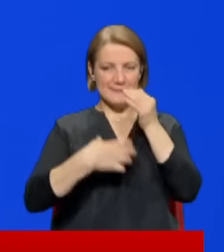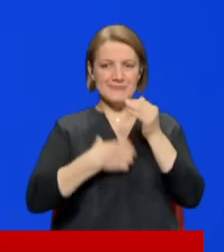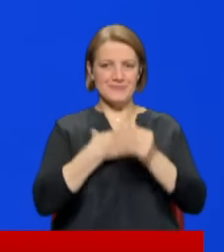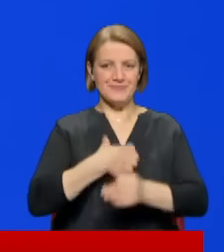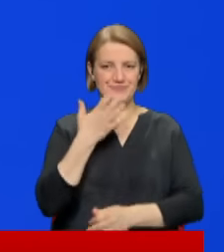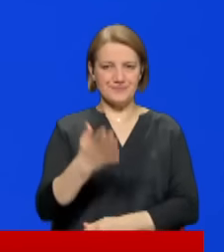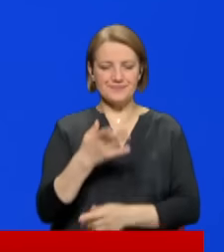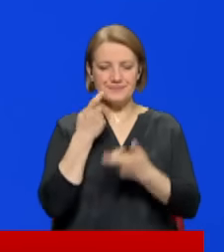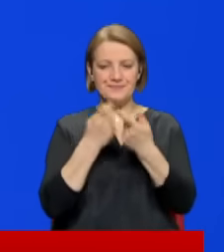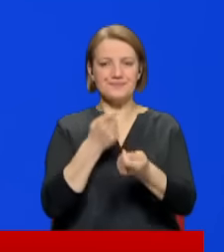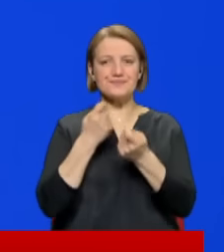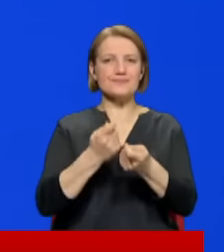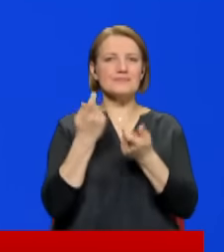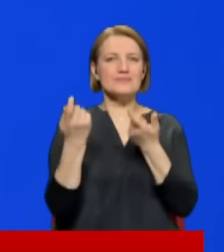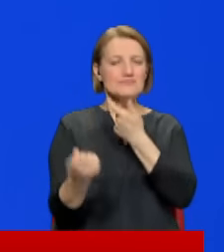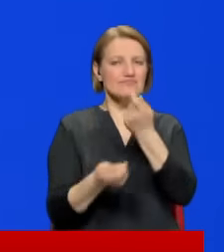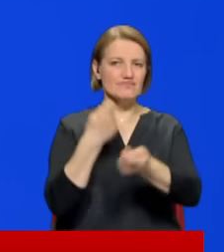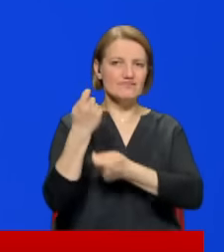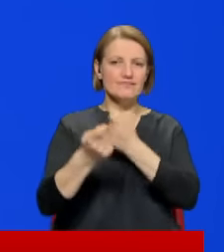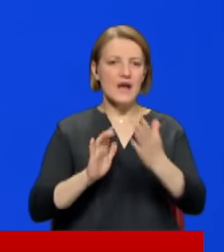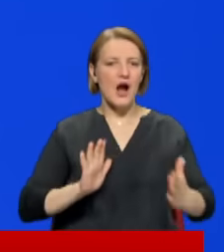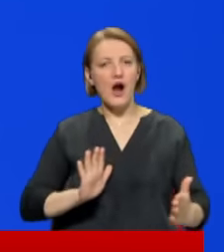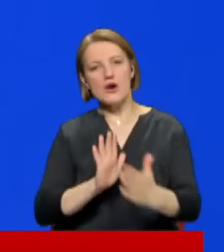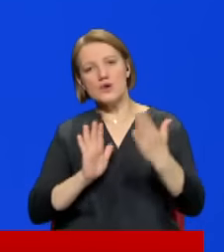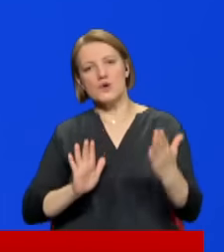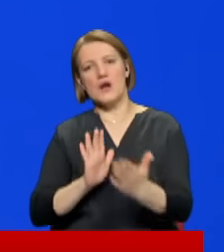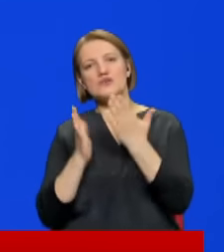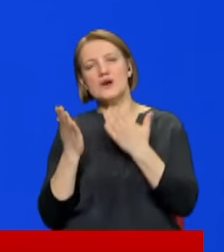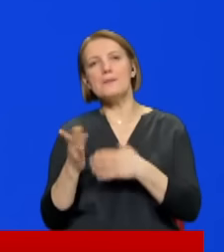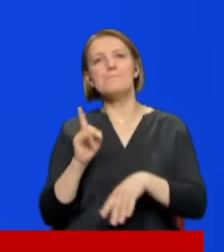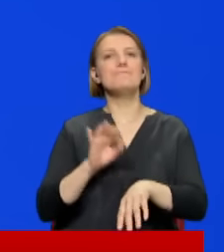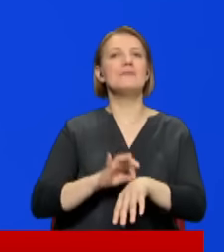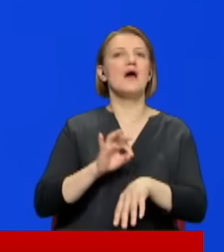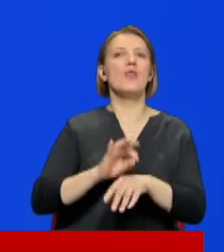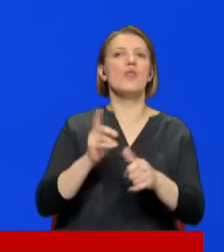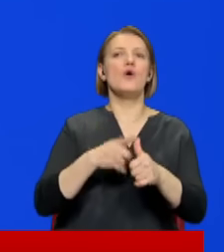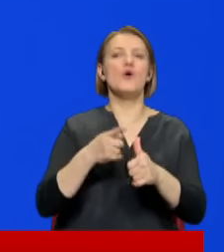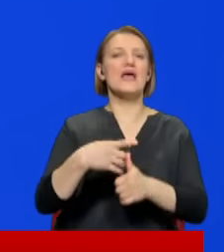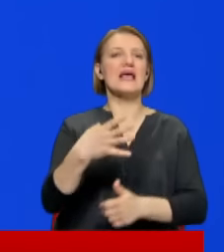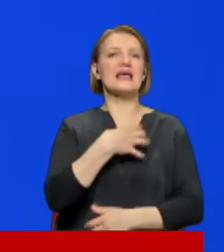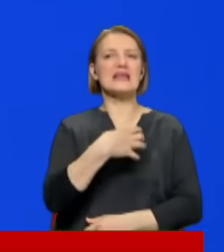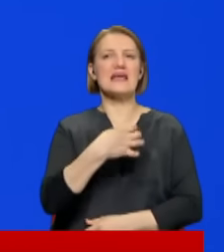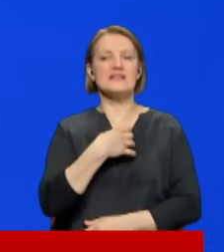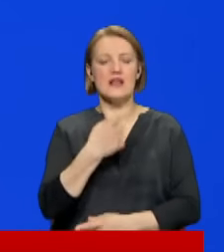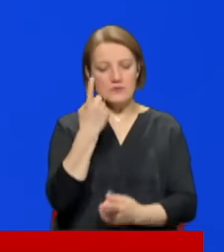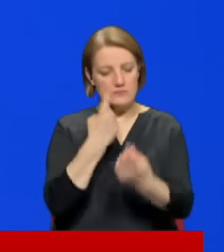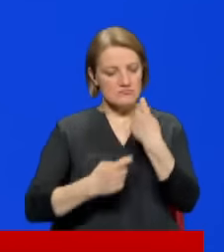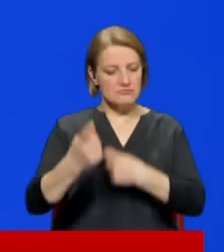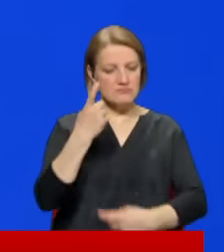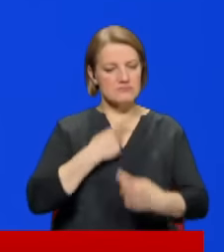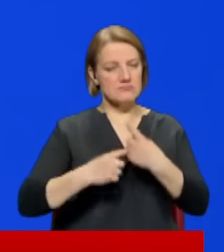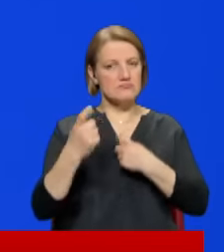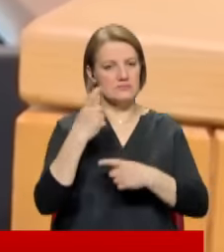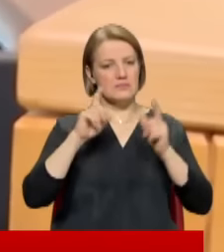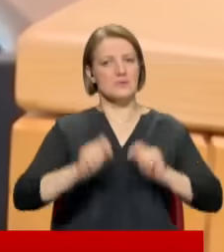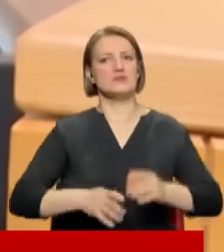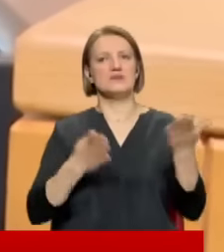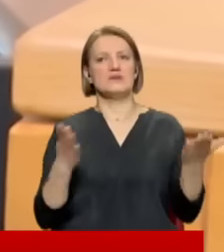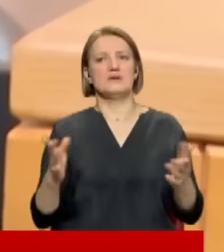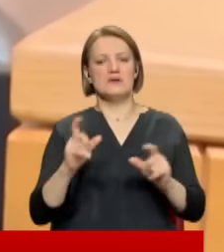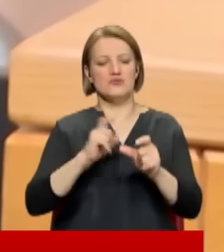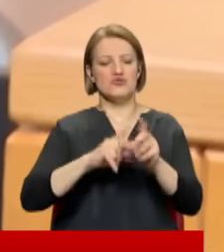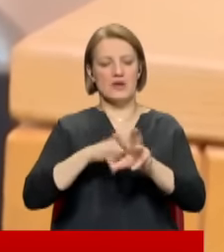kaygılarla eğitim hamlemize karşı çıkanları bir an önce kendilerini sorgulamaya davet ediyorum.